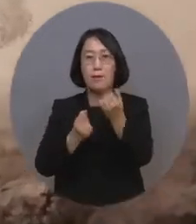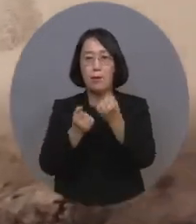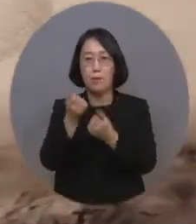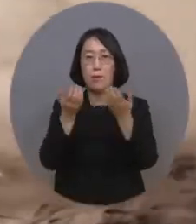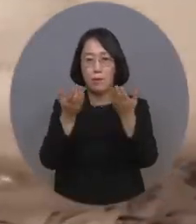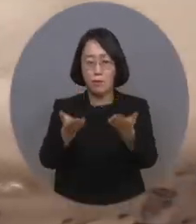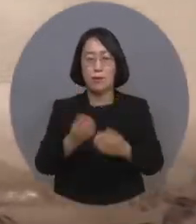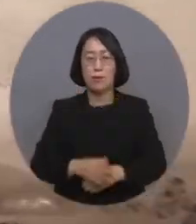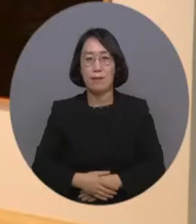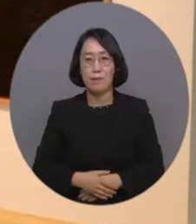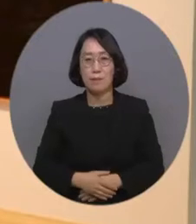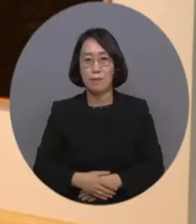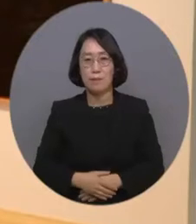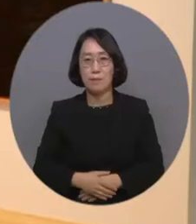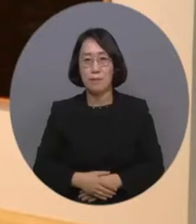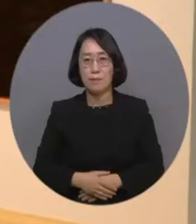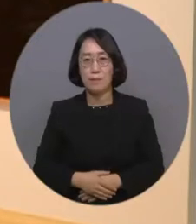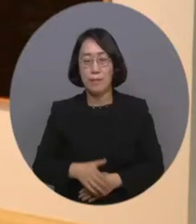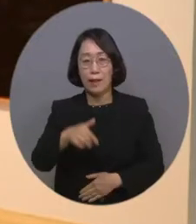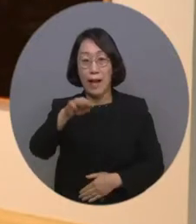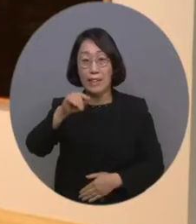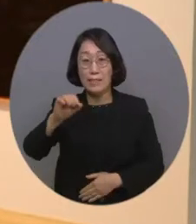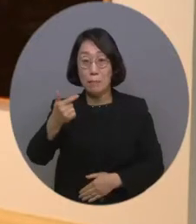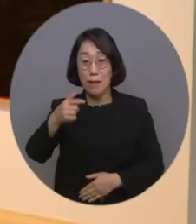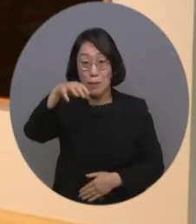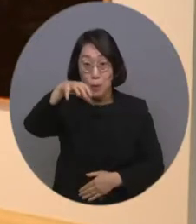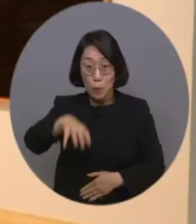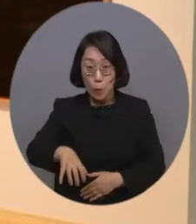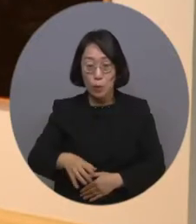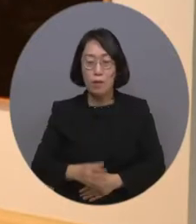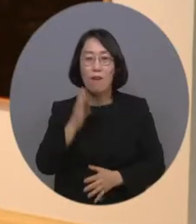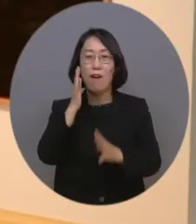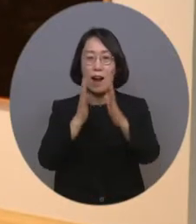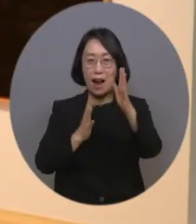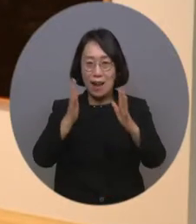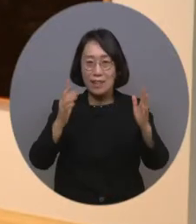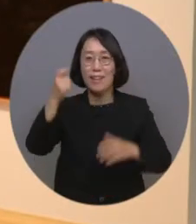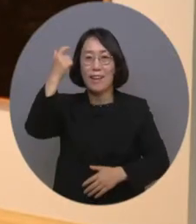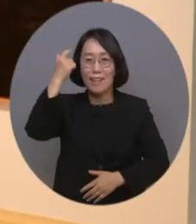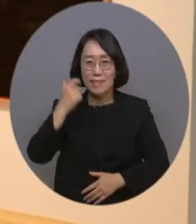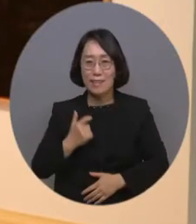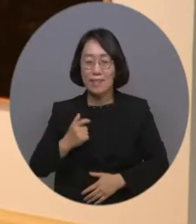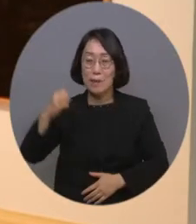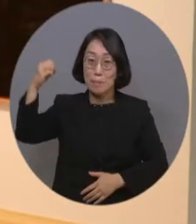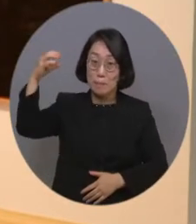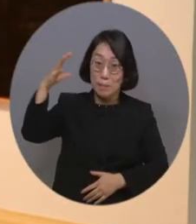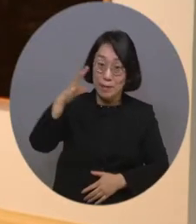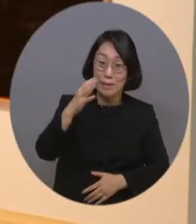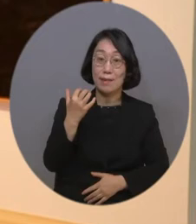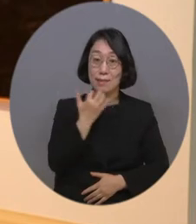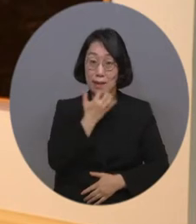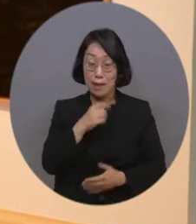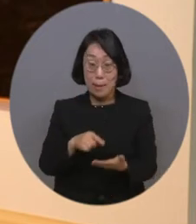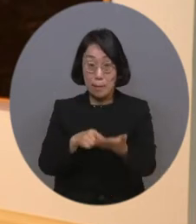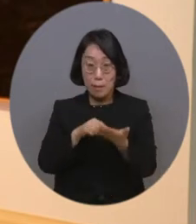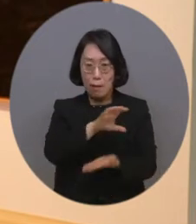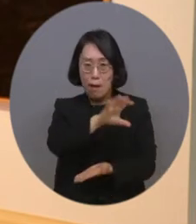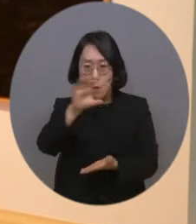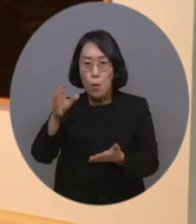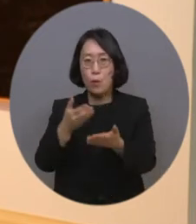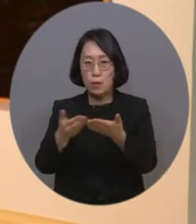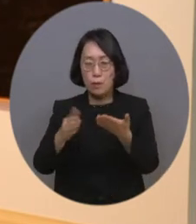설명하고 있습니다. 강진만에서 펼쳐지는 갈대의 포근한 빛과 아름다운 색을 통해